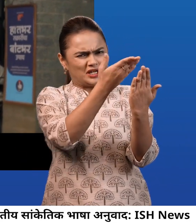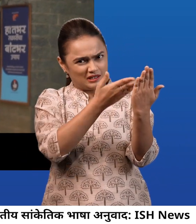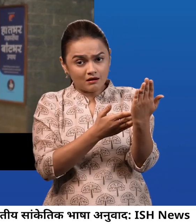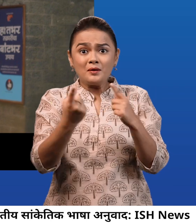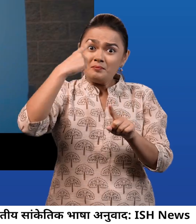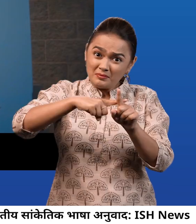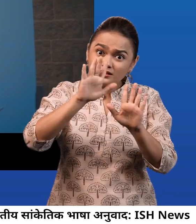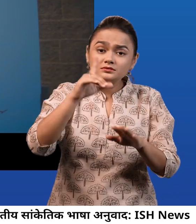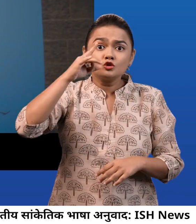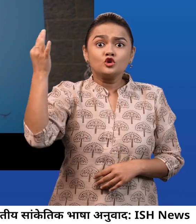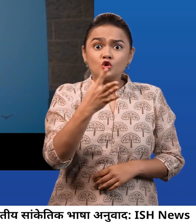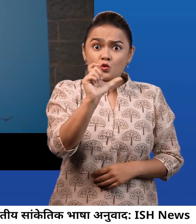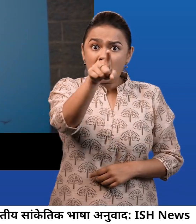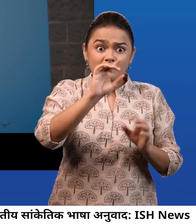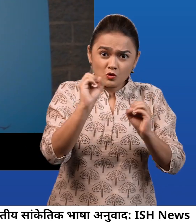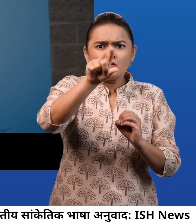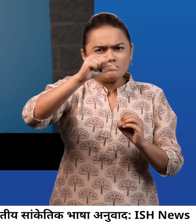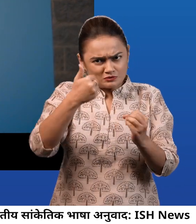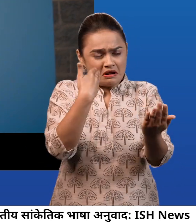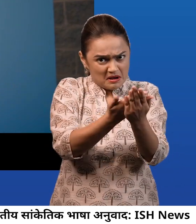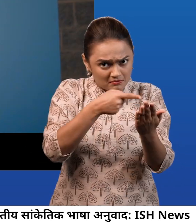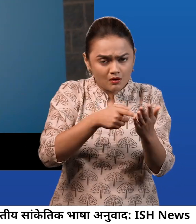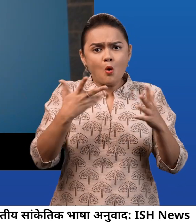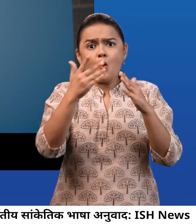तपासा. त्यासोबतच मतदार नोंदणी,